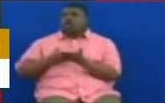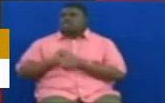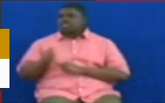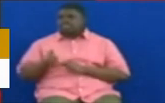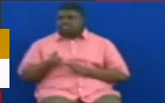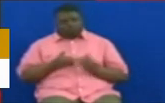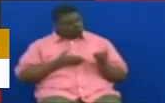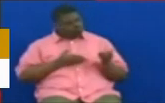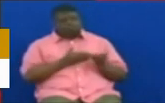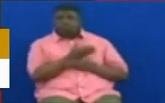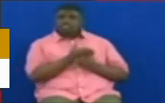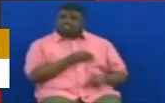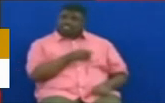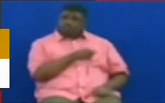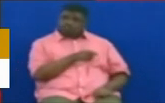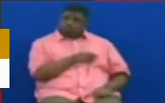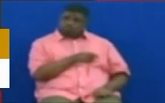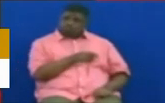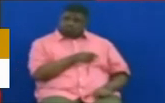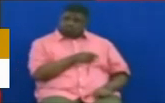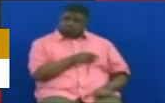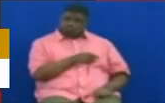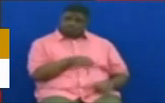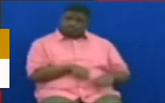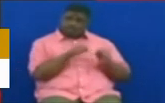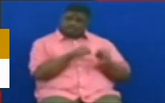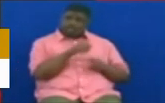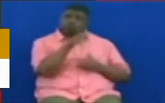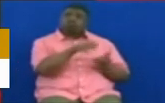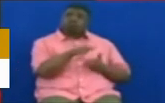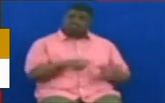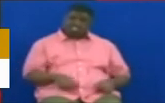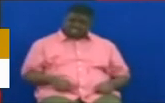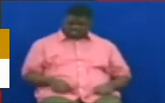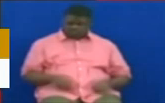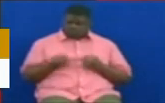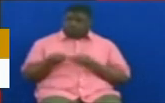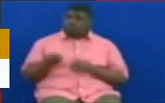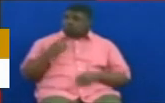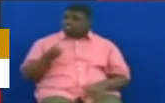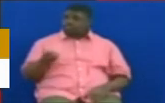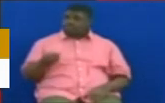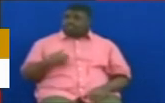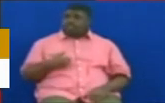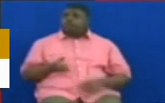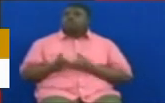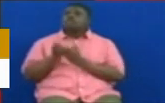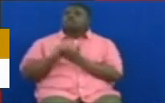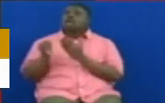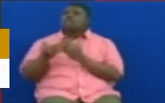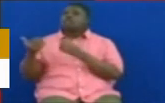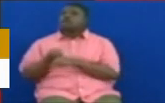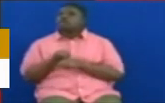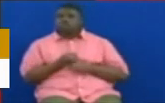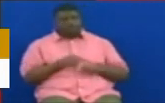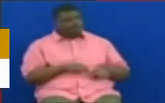kupitia hui deep sea fishing authority. Sasa tunampa mamlaka awe na uwezo kusema kwamba meli gani ipate leseni, meli gani